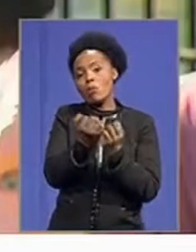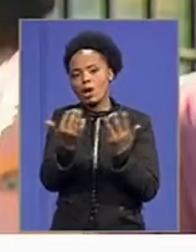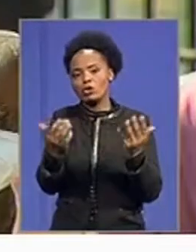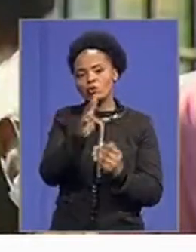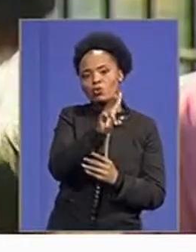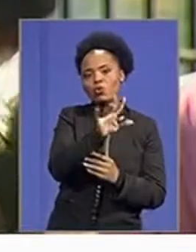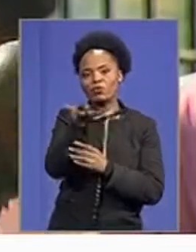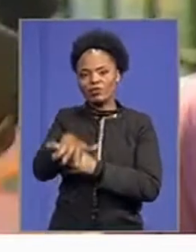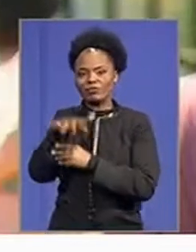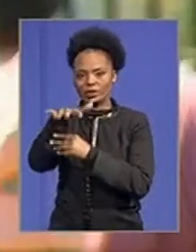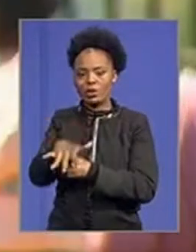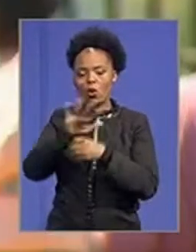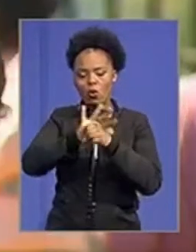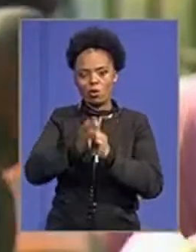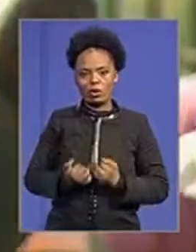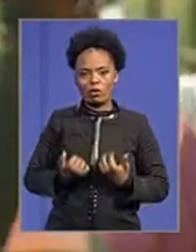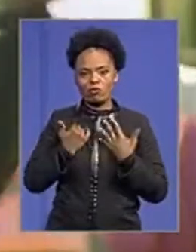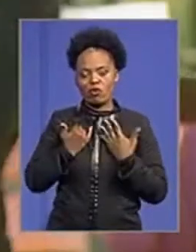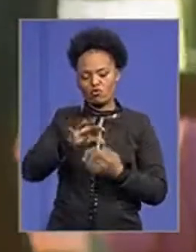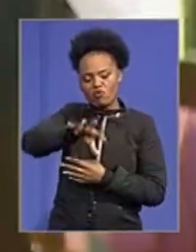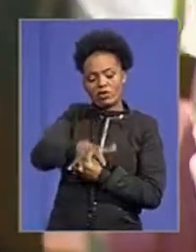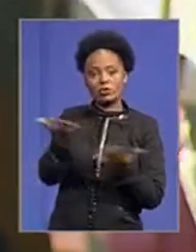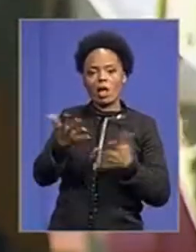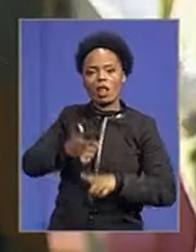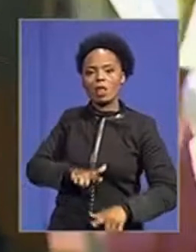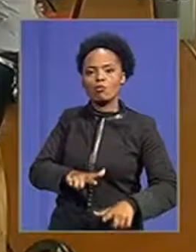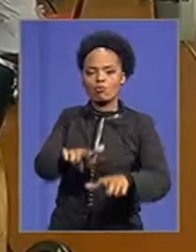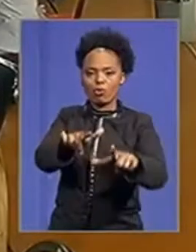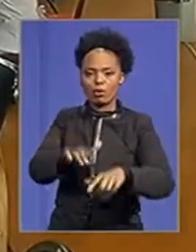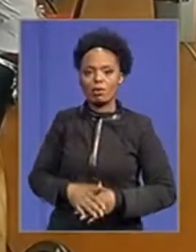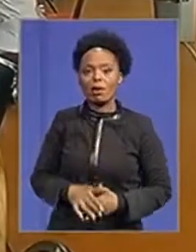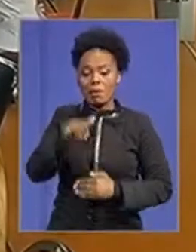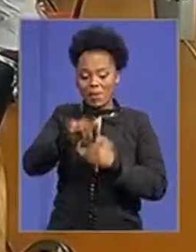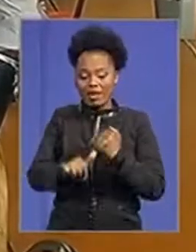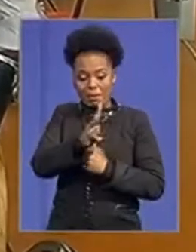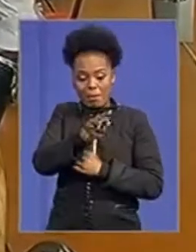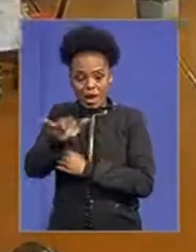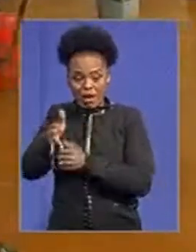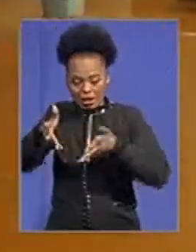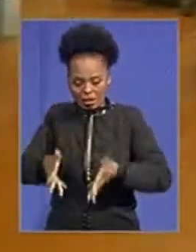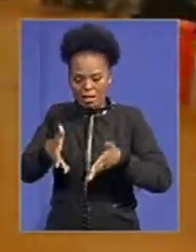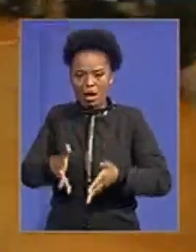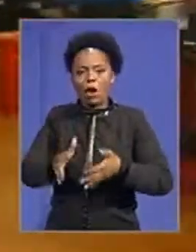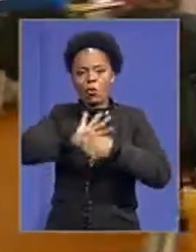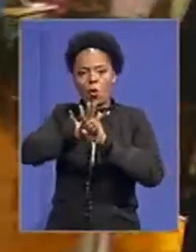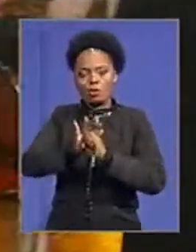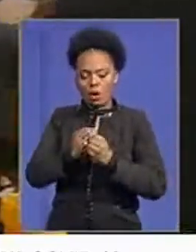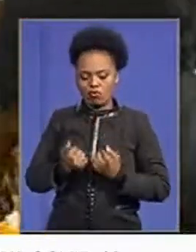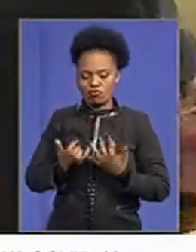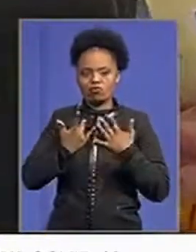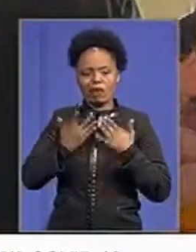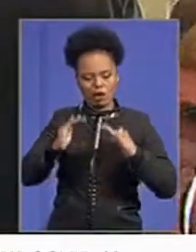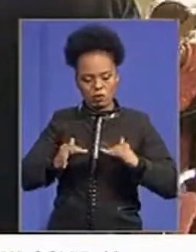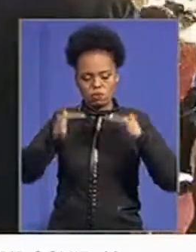205 ba na le COVID-19 ka profenseng ya Limpopo. Kgweding ye ya Mei palo ye e oketšegile gabedi. Go le